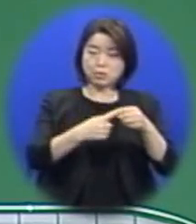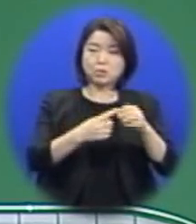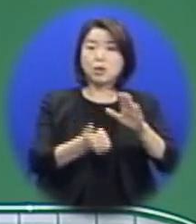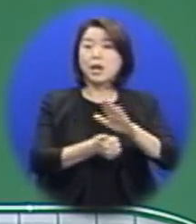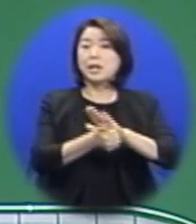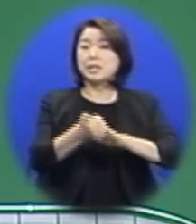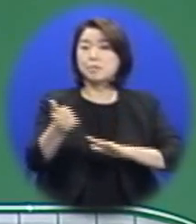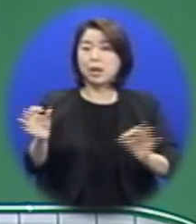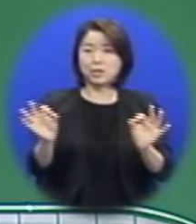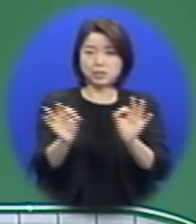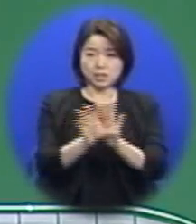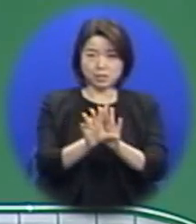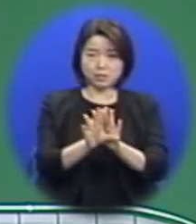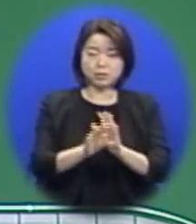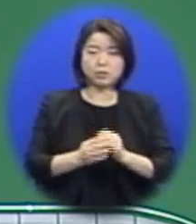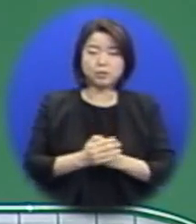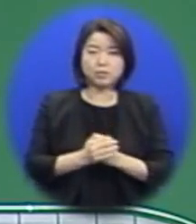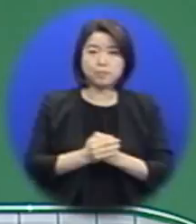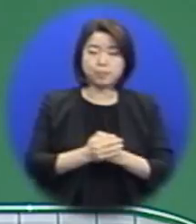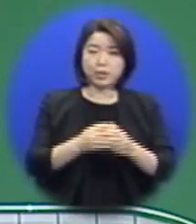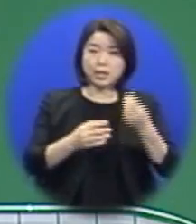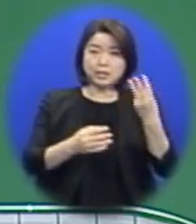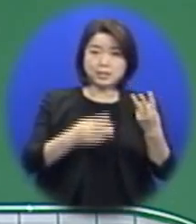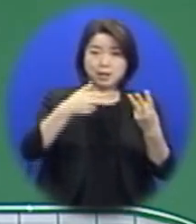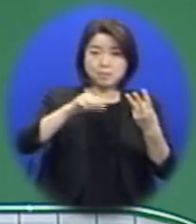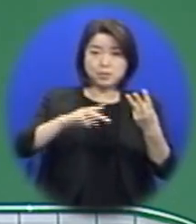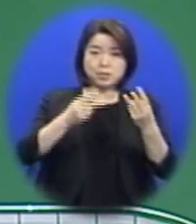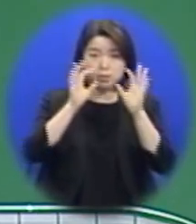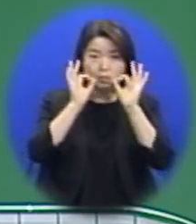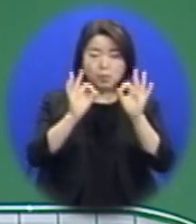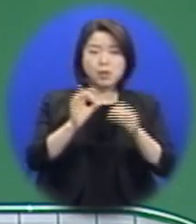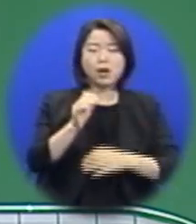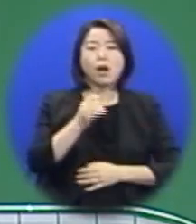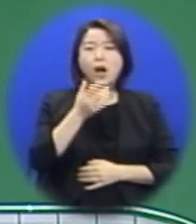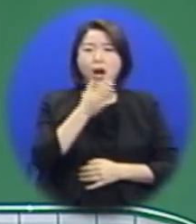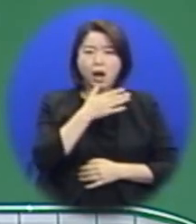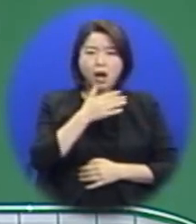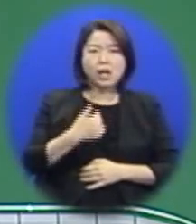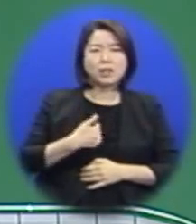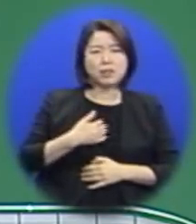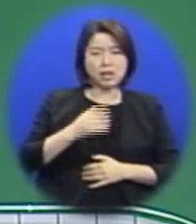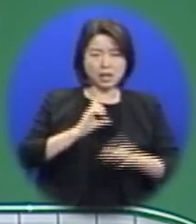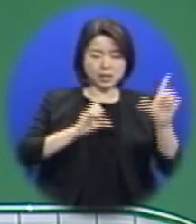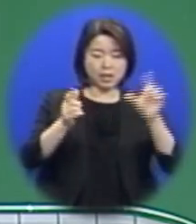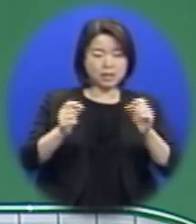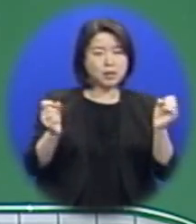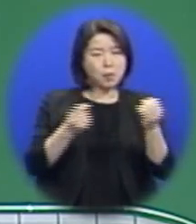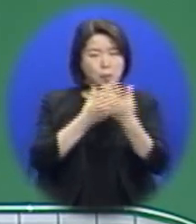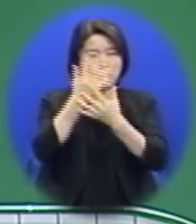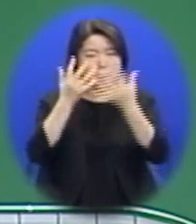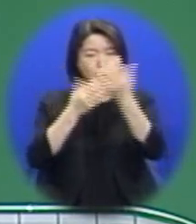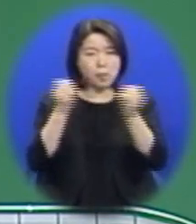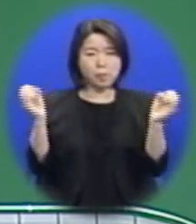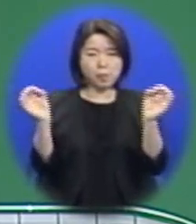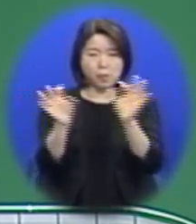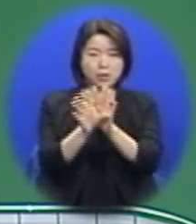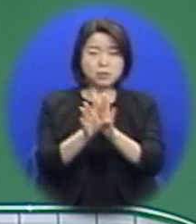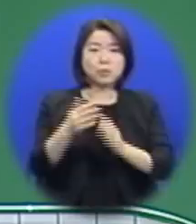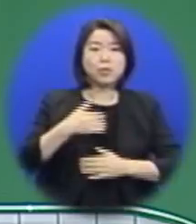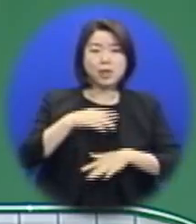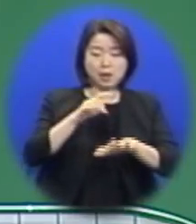희망이 사라졌다는 것입니다. 3절에 보면, 내 날은 연기처럼 사라지고 내 뼈는